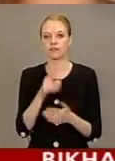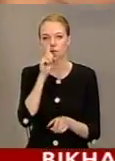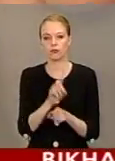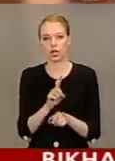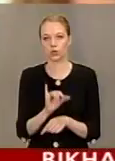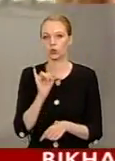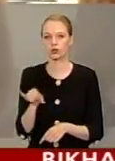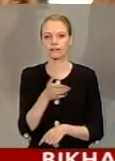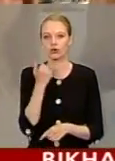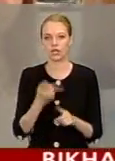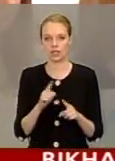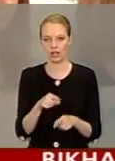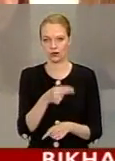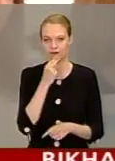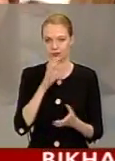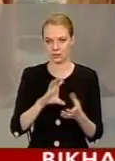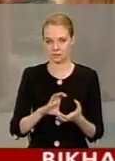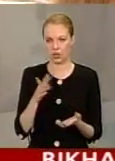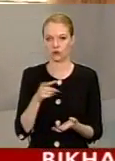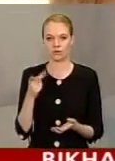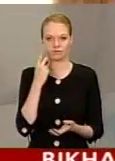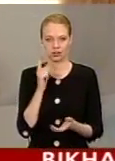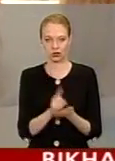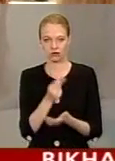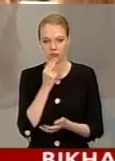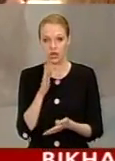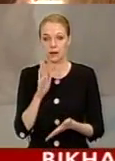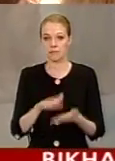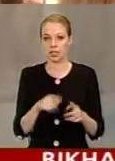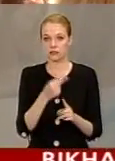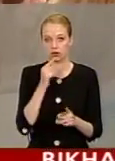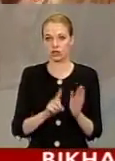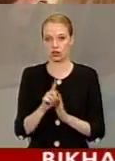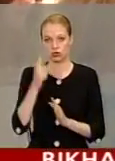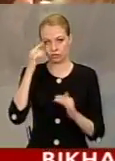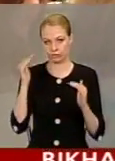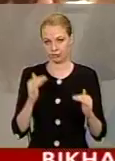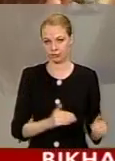У него нет вот этой смеси, которой он питается. Без нее он просто начнет